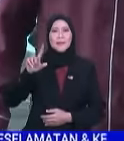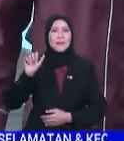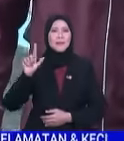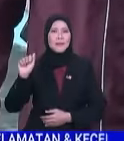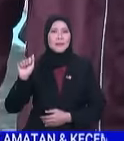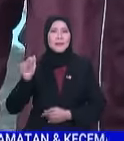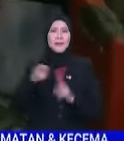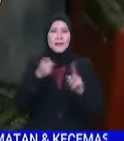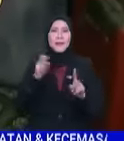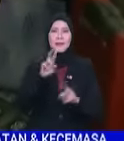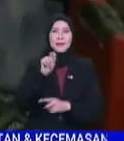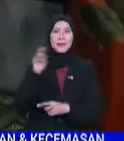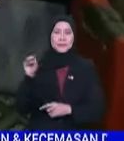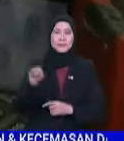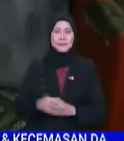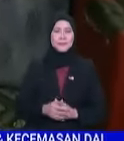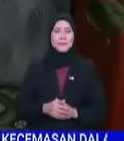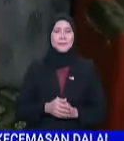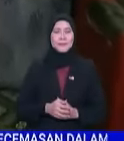RTM.